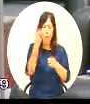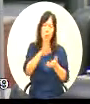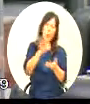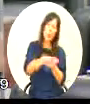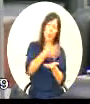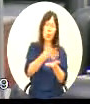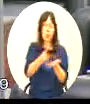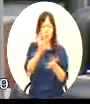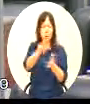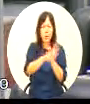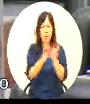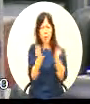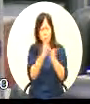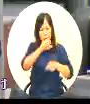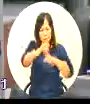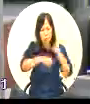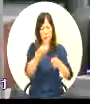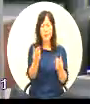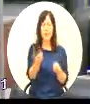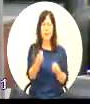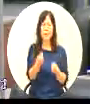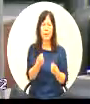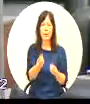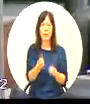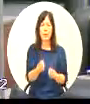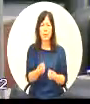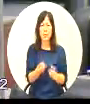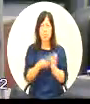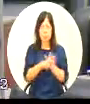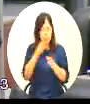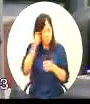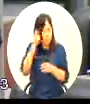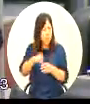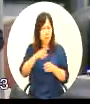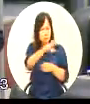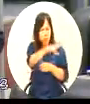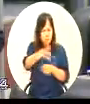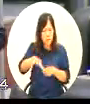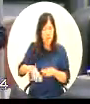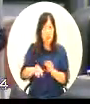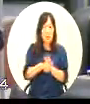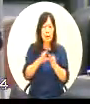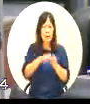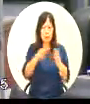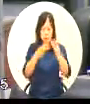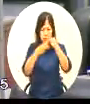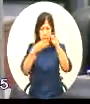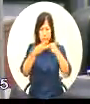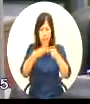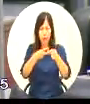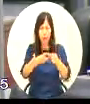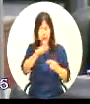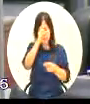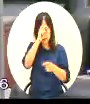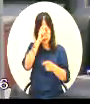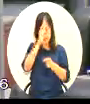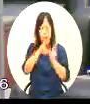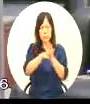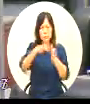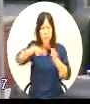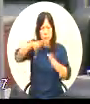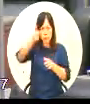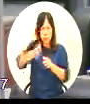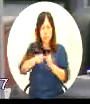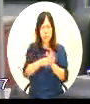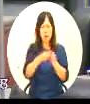能，结果附近也都没脚踏车可以骑哈。那我想这些点哦，就这两点哦，我就期许我们的这个环保局